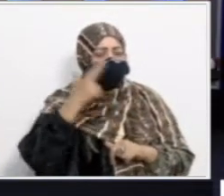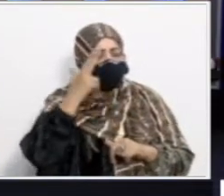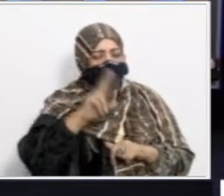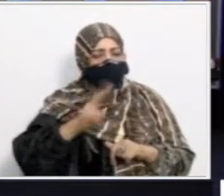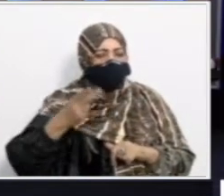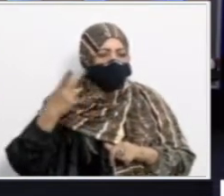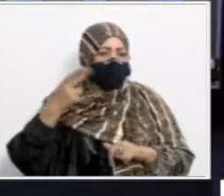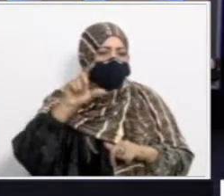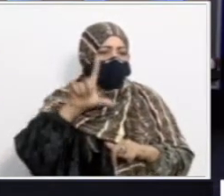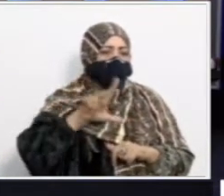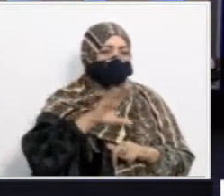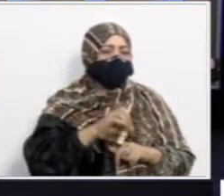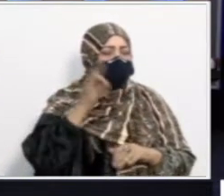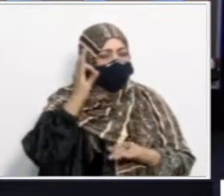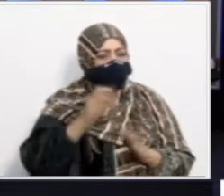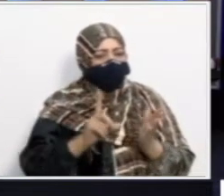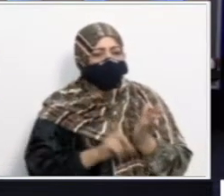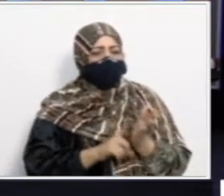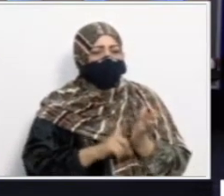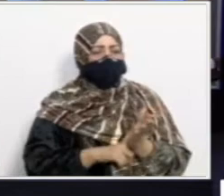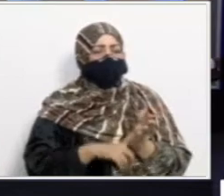يعني برنامج في الدوق العام،